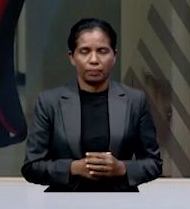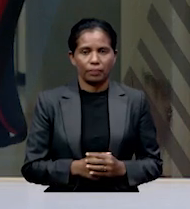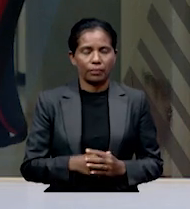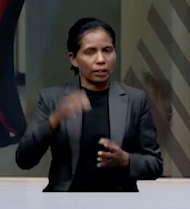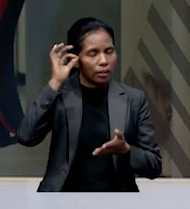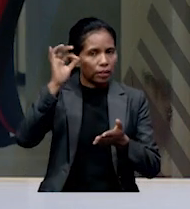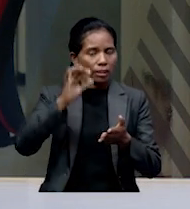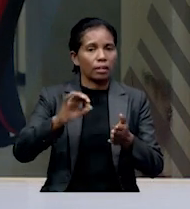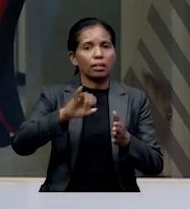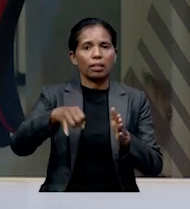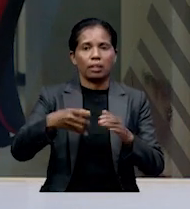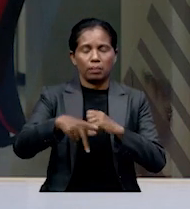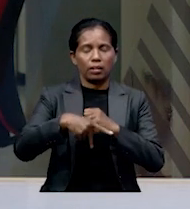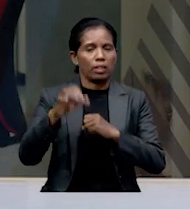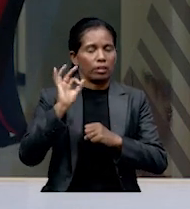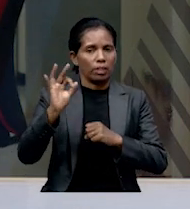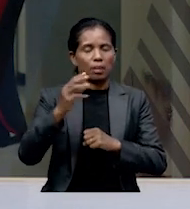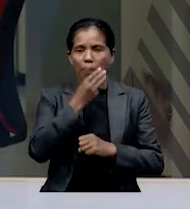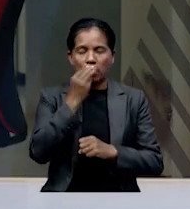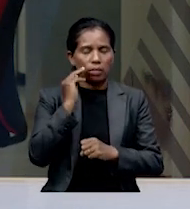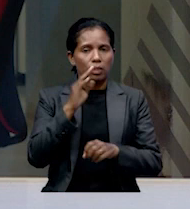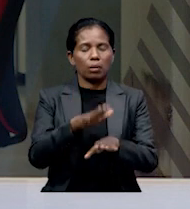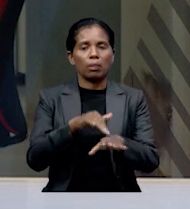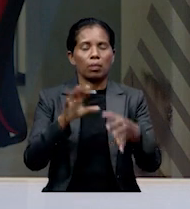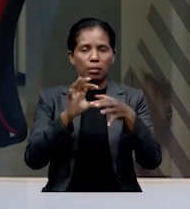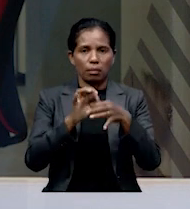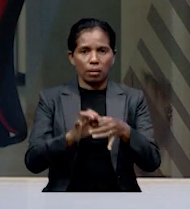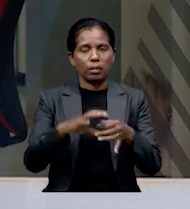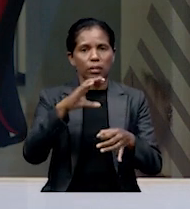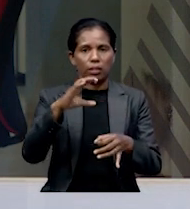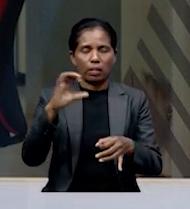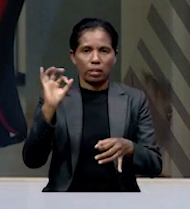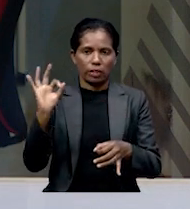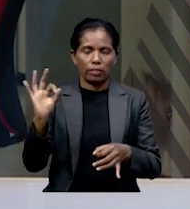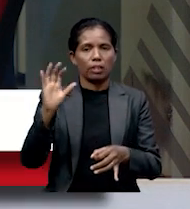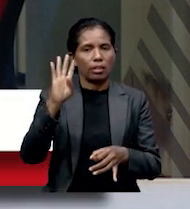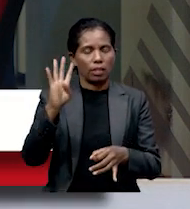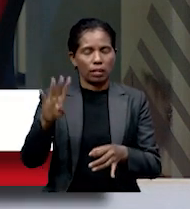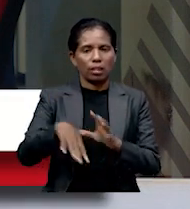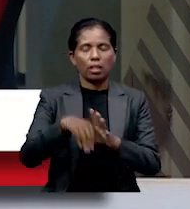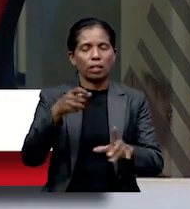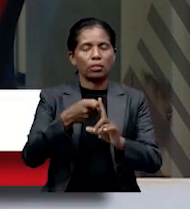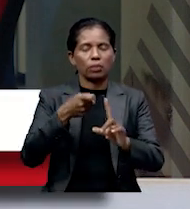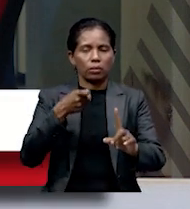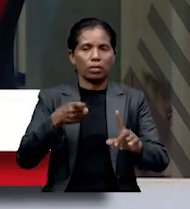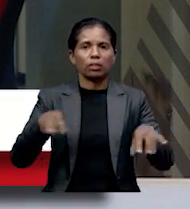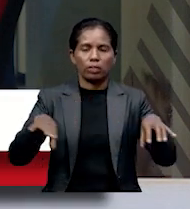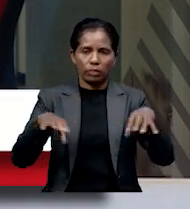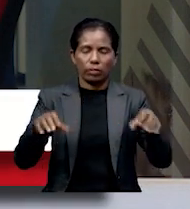Sekretário-Geral do Partido Fretilin, Maria Alcatiri, sebolo membro CCF Nenhat, nebe resigna ang ho di serviço